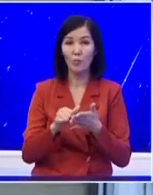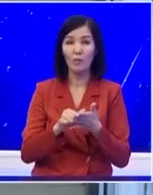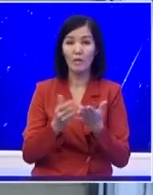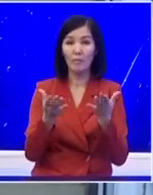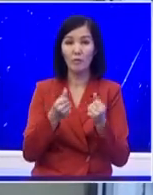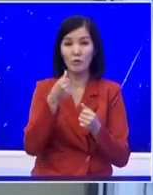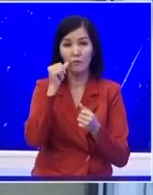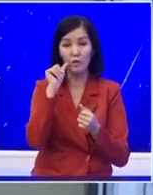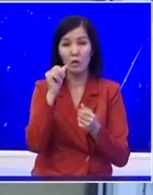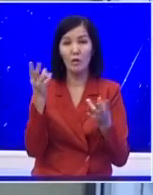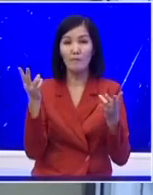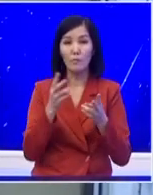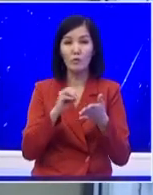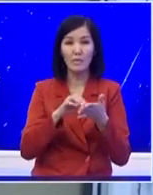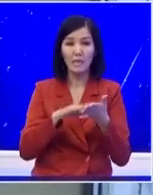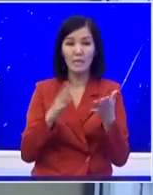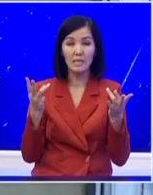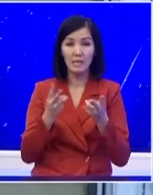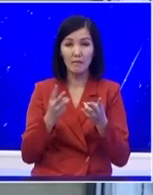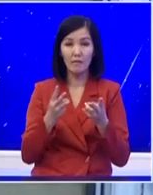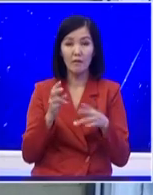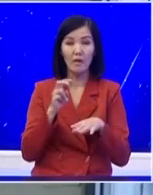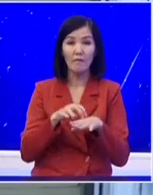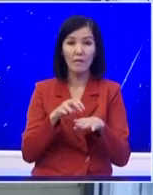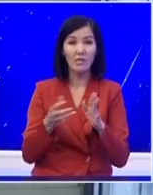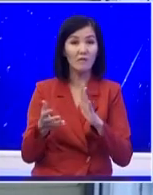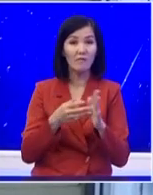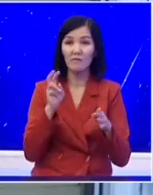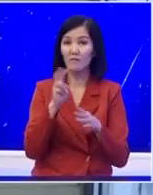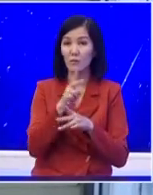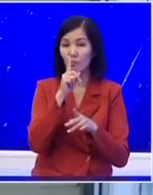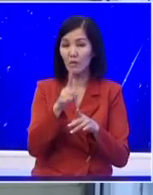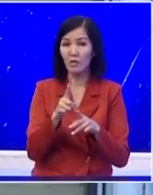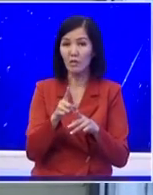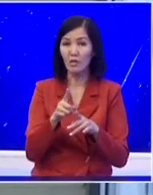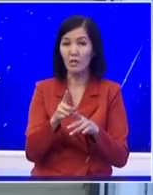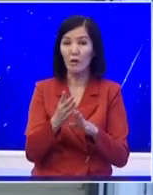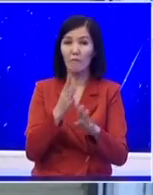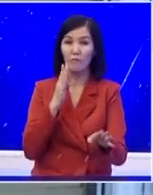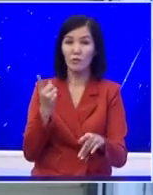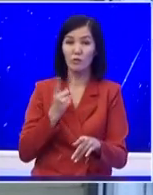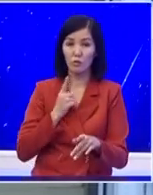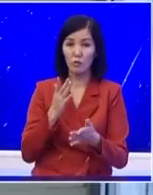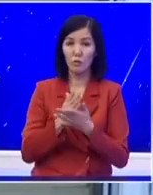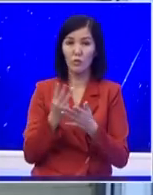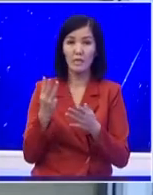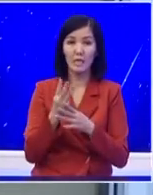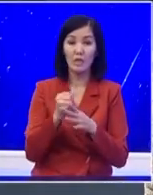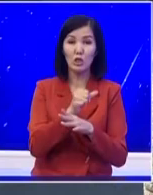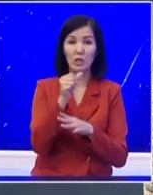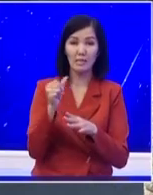вчера. Теперь надо его зарегистрировать, а то врачи на вызов не приезжают. Вынуждена стоять в очереди уже